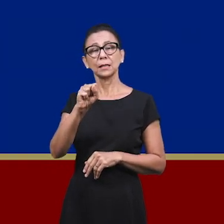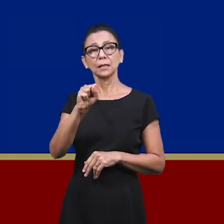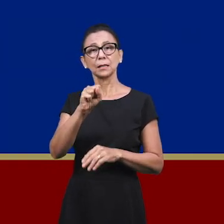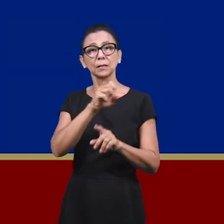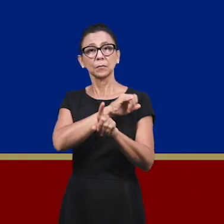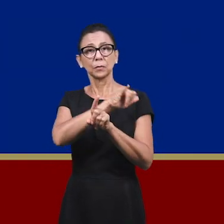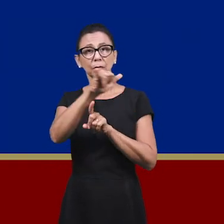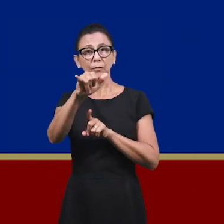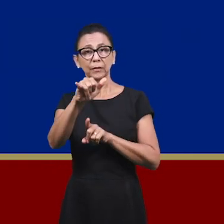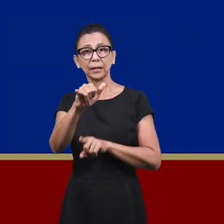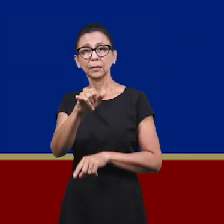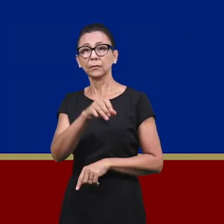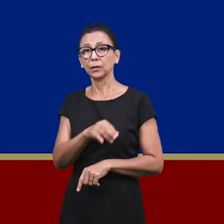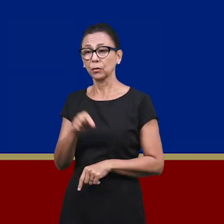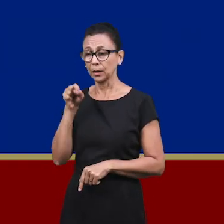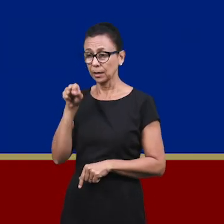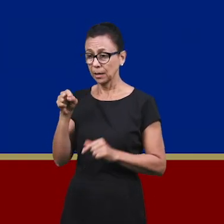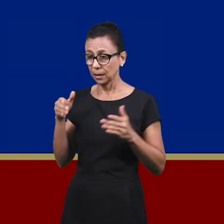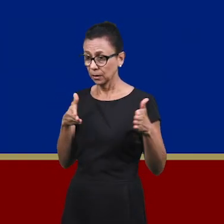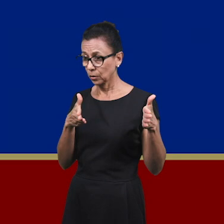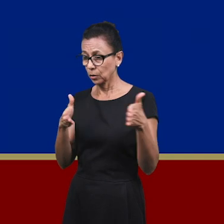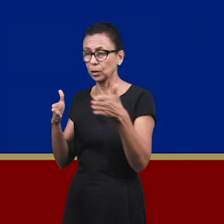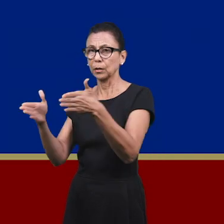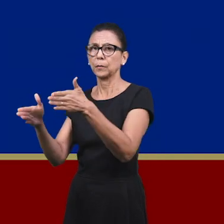lui. Beaucoup Daniel